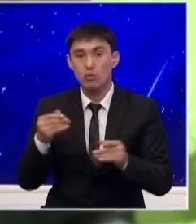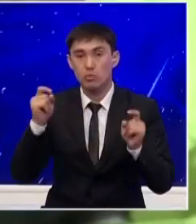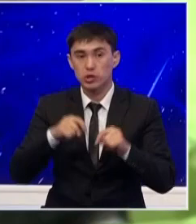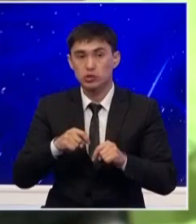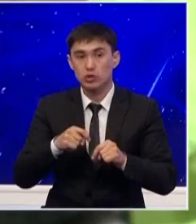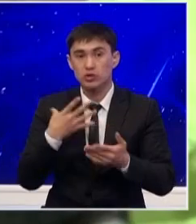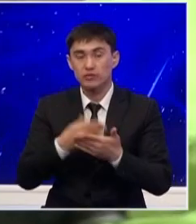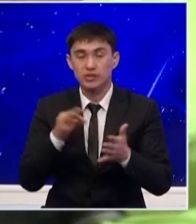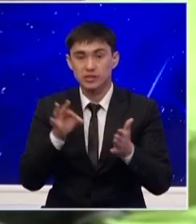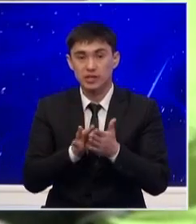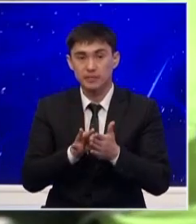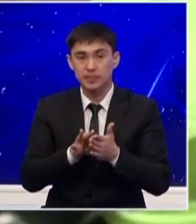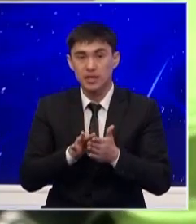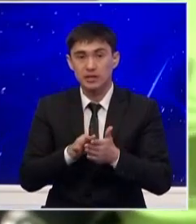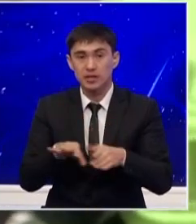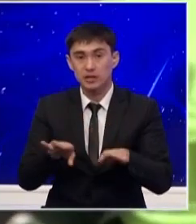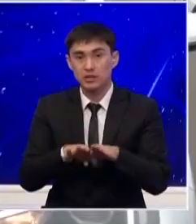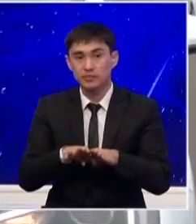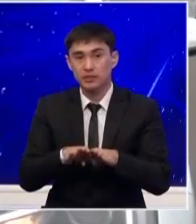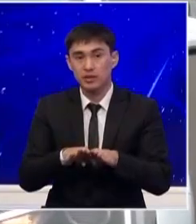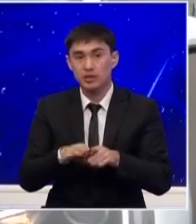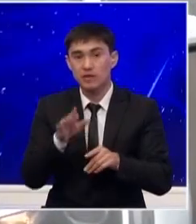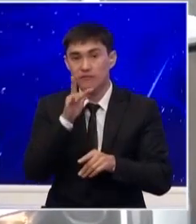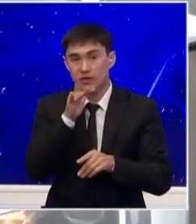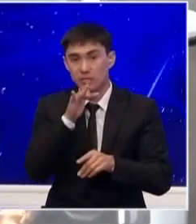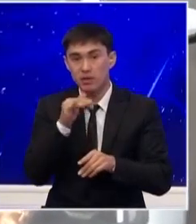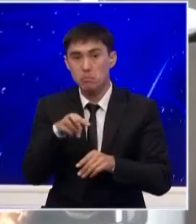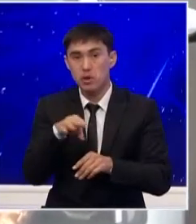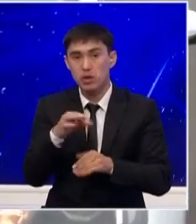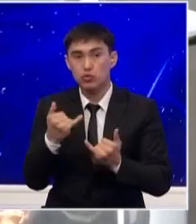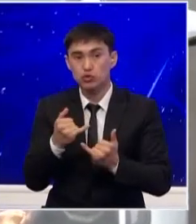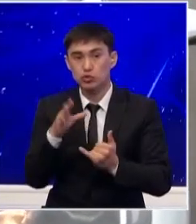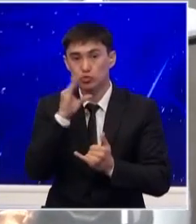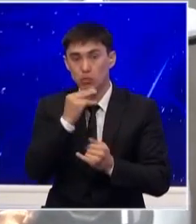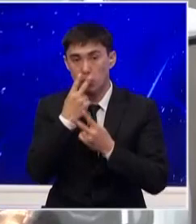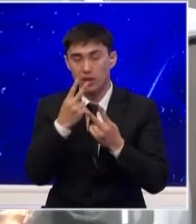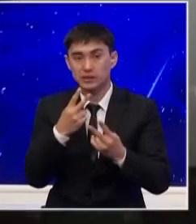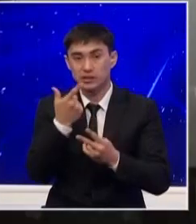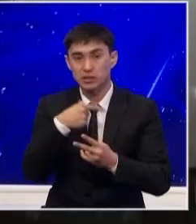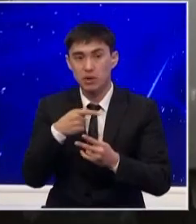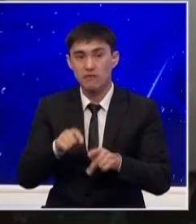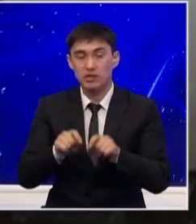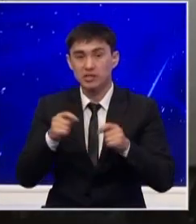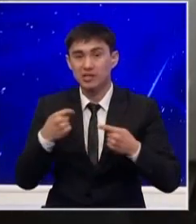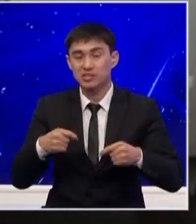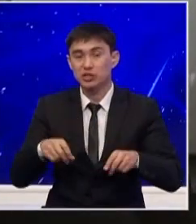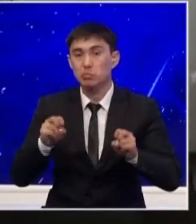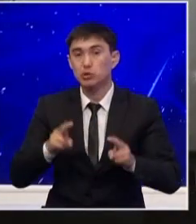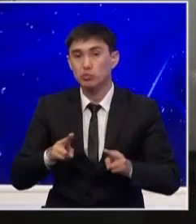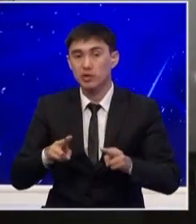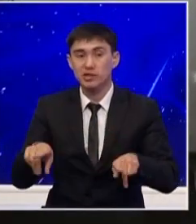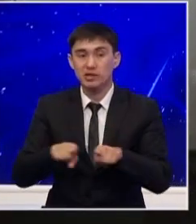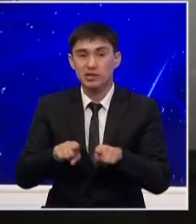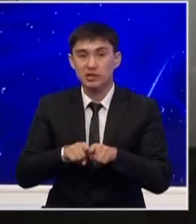к заветной цели. Несмотря на относительно небольшой промежуток времени, Мерей уже сумел проявить себя в раскрытии различных преступлений, а